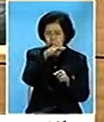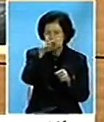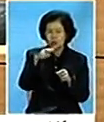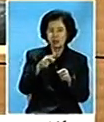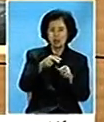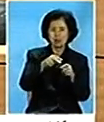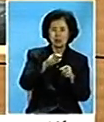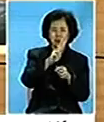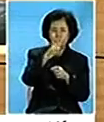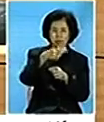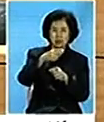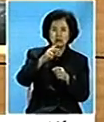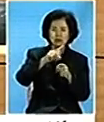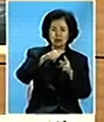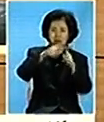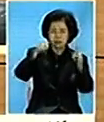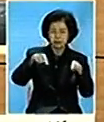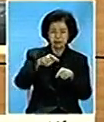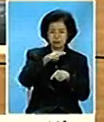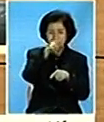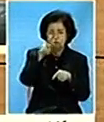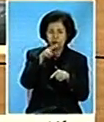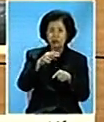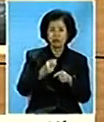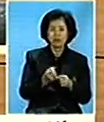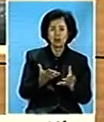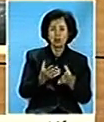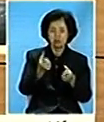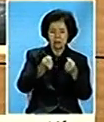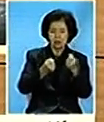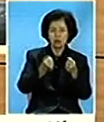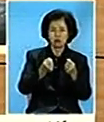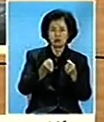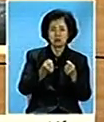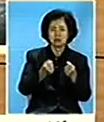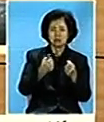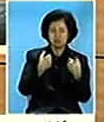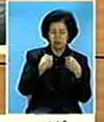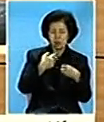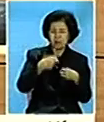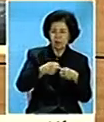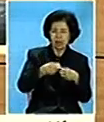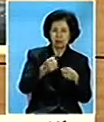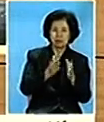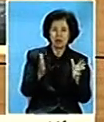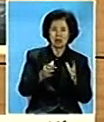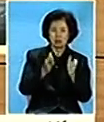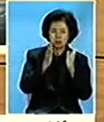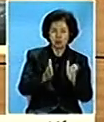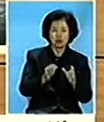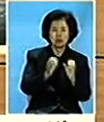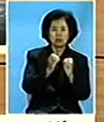ตารางกิโลเมตรเอาจากไหนมาดูครับ 20,000 30,000 ตารางกิโลเมตรที่มีอยู่เป็นเรื่องที่มีความลำบากมากนะครับบุคลากร